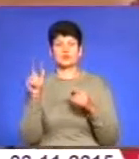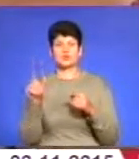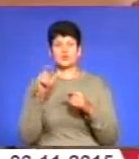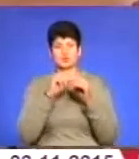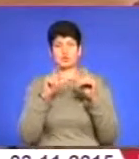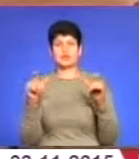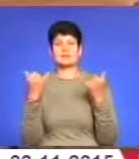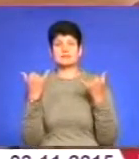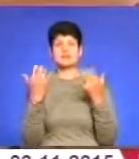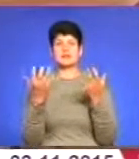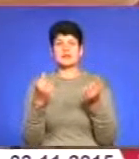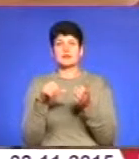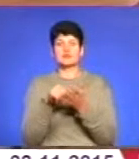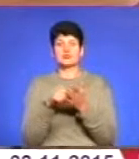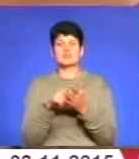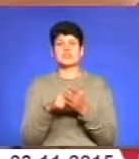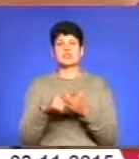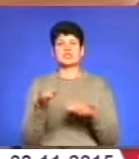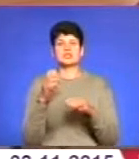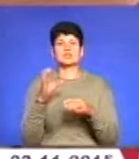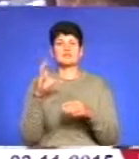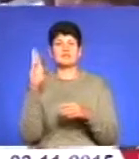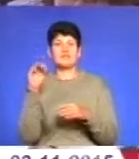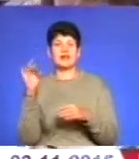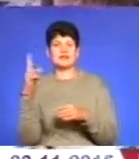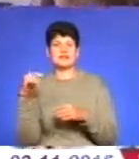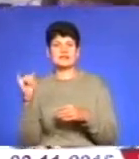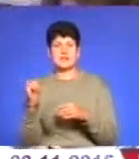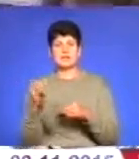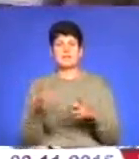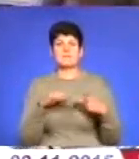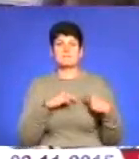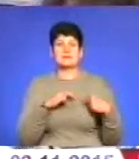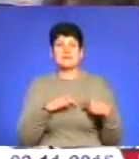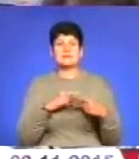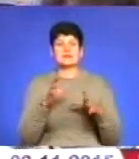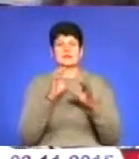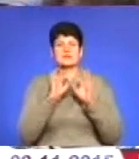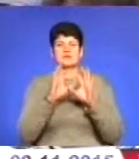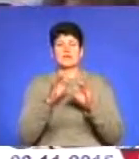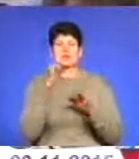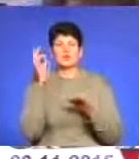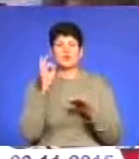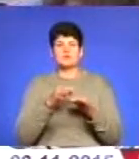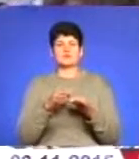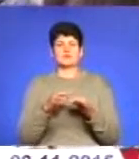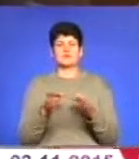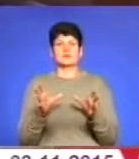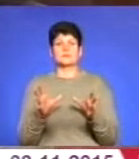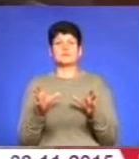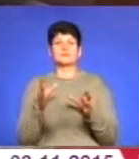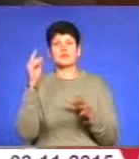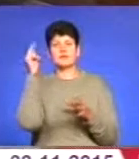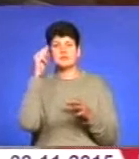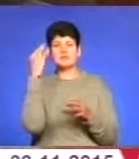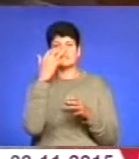в семінарах взяли участь і шведські партнери проекту, які поділились досвідом інклюзивної освіти незрячих у Швеції.